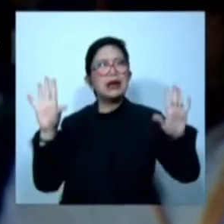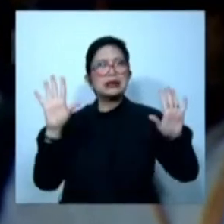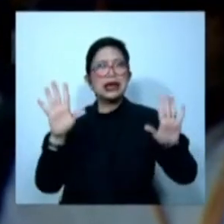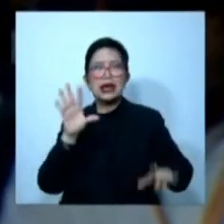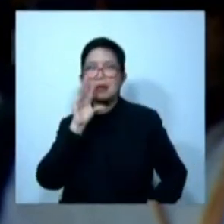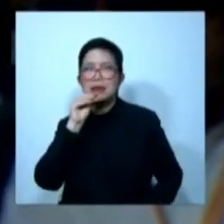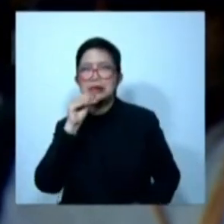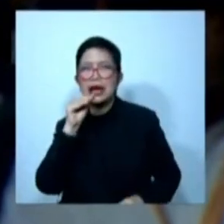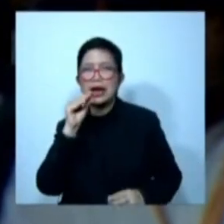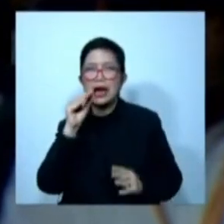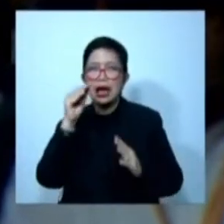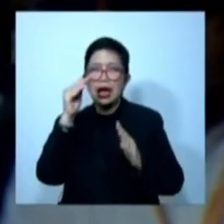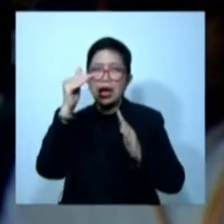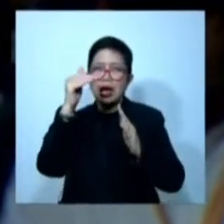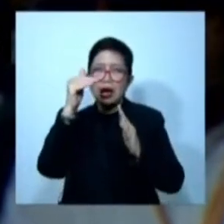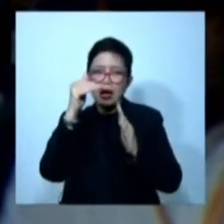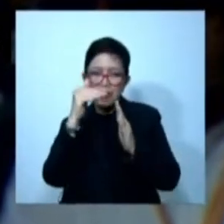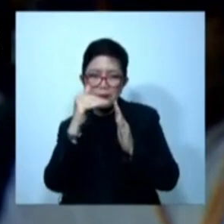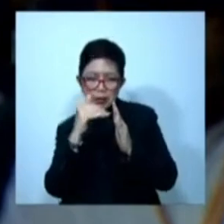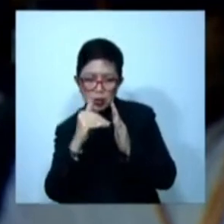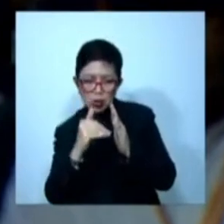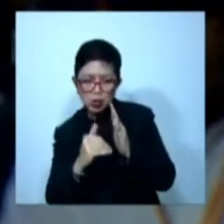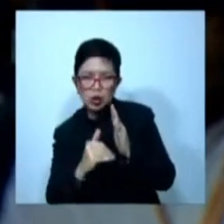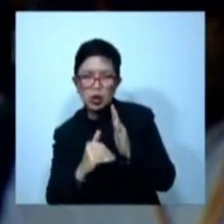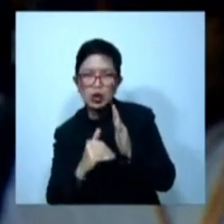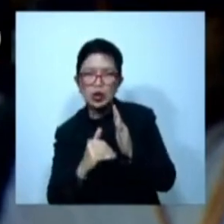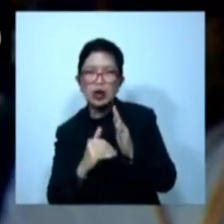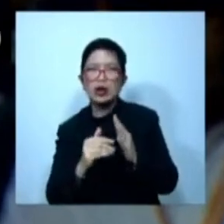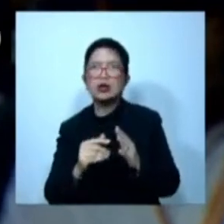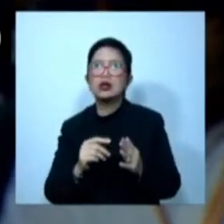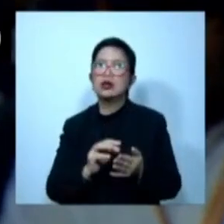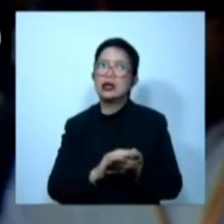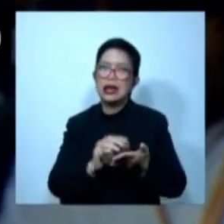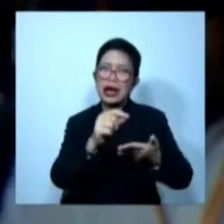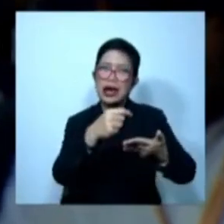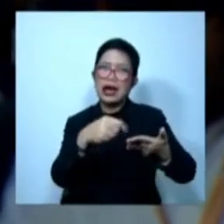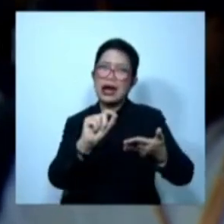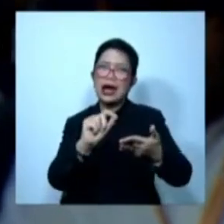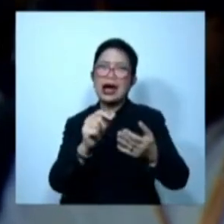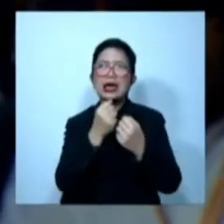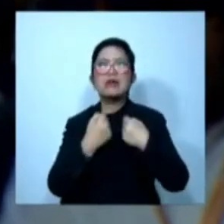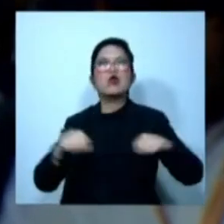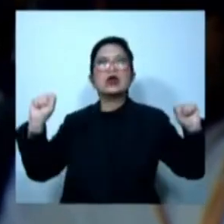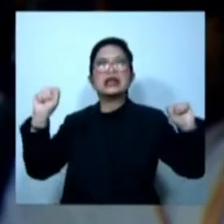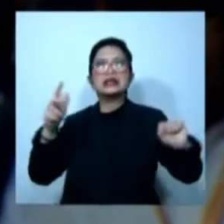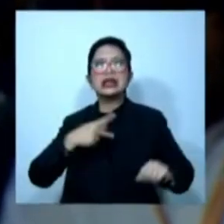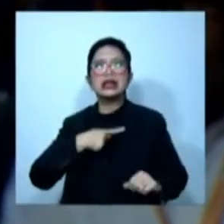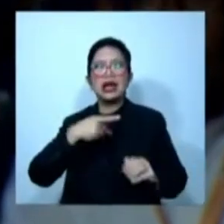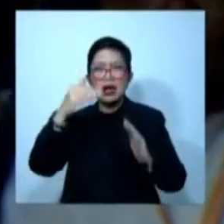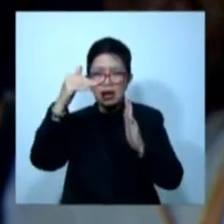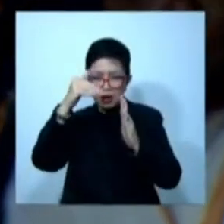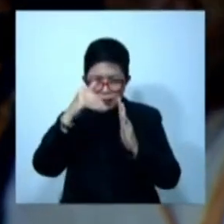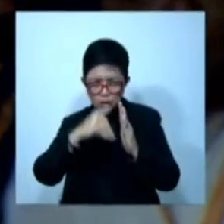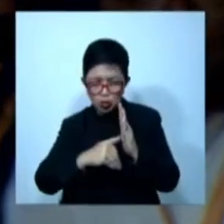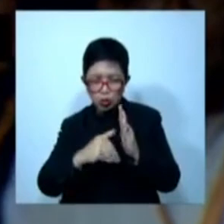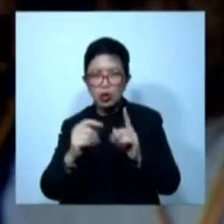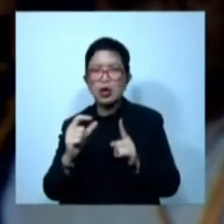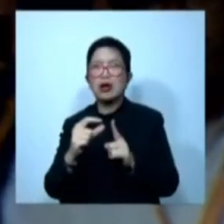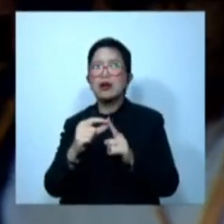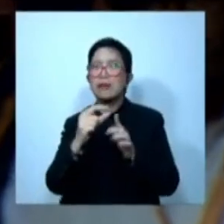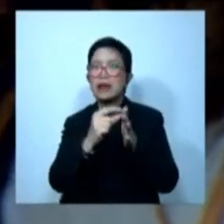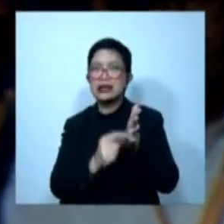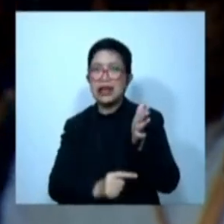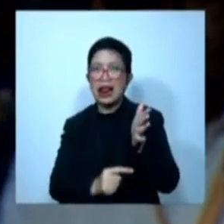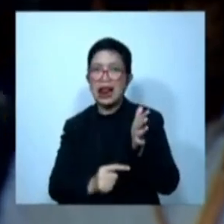menurun, termasuk mengkritik partai politik. Dan angka demokrasi kita menurun, indeks demokrasi kita. Bahkan pasal-pasal